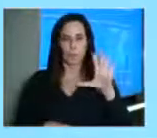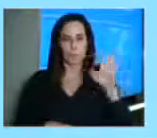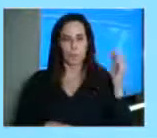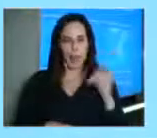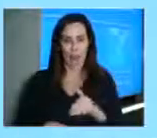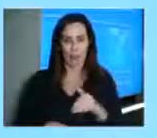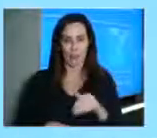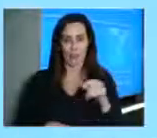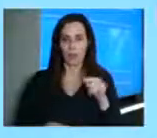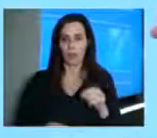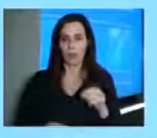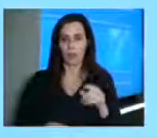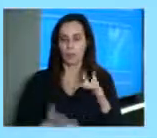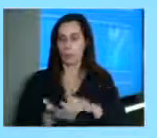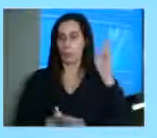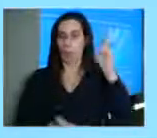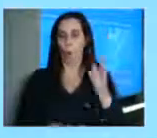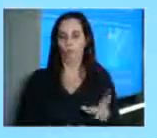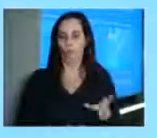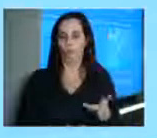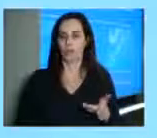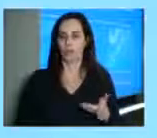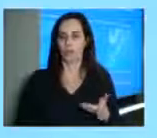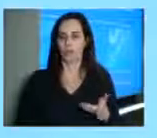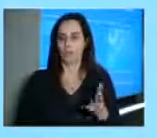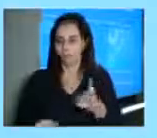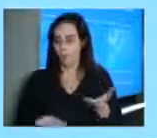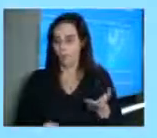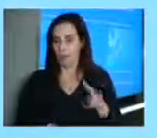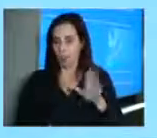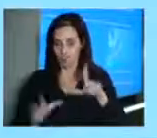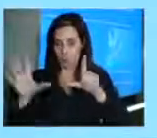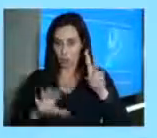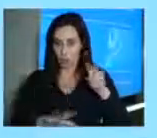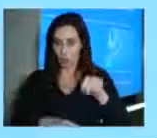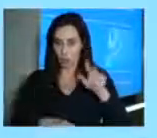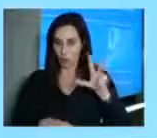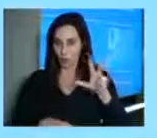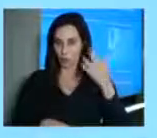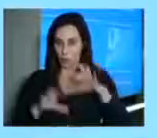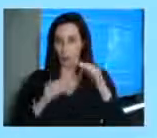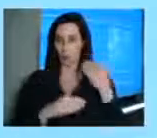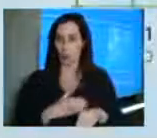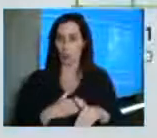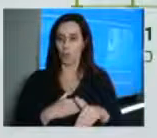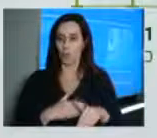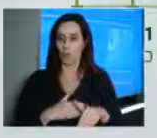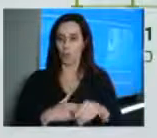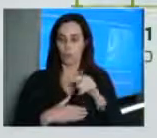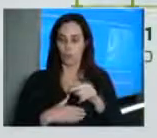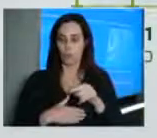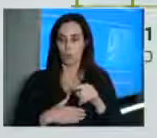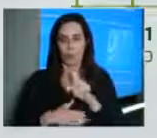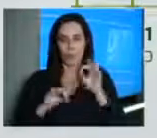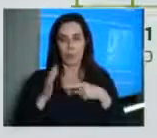550,000 הם שוהים בחול. ובאופן קבוע, גם ה-72.3 שהיה בבחירות האחרונות, הוא